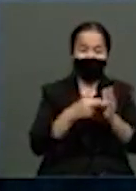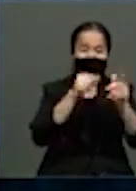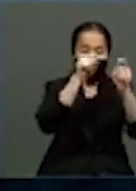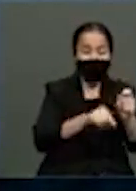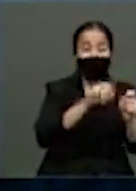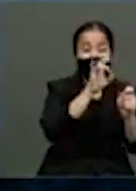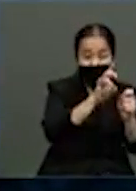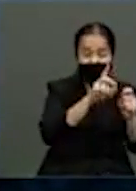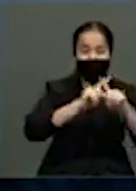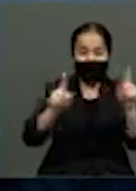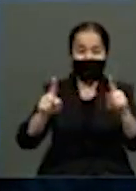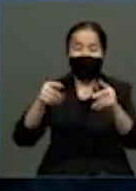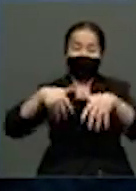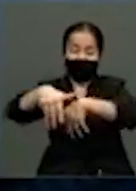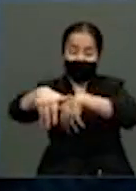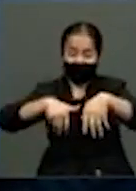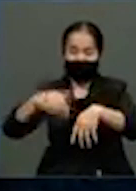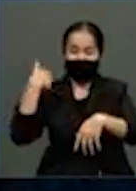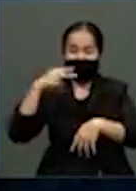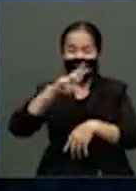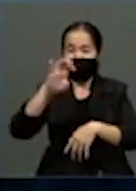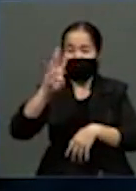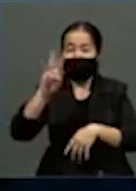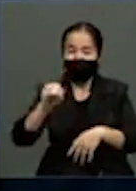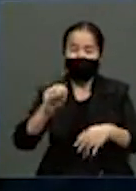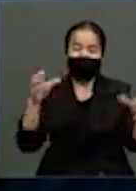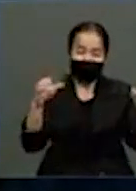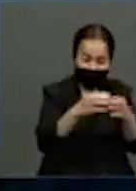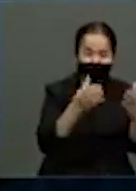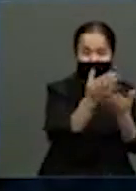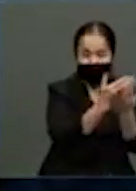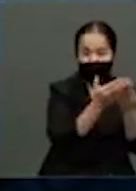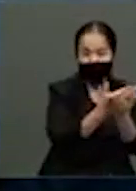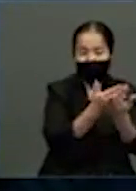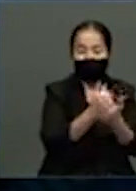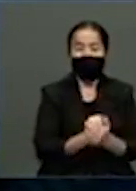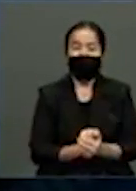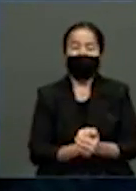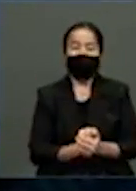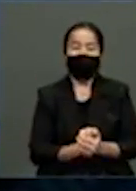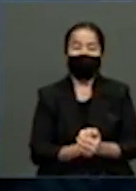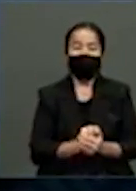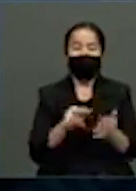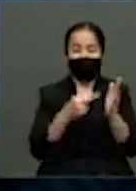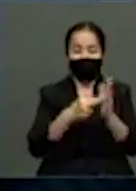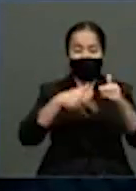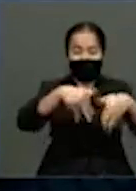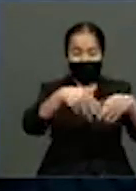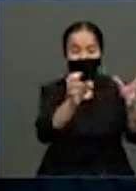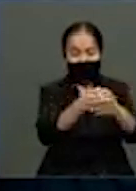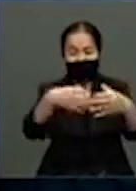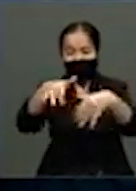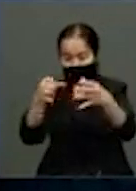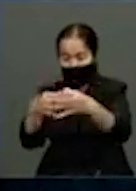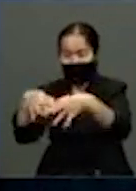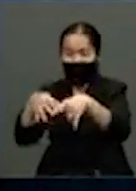ครับผมไม่เรียกว่าเล็กแล้วกันมี7เขตนะครับซึ่งอาจจะมีประชากรมากแต่จำนวนชุมชนเยอะเหลือเกินนะครับตรงนี้ก็จ